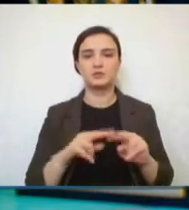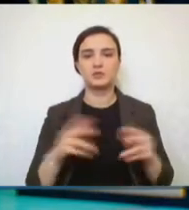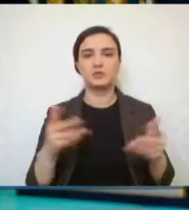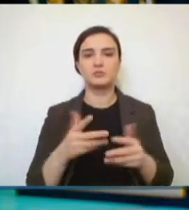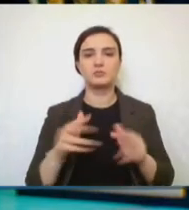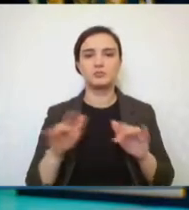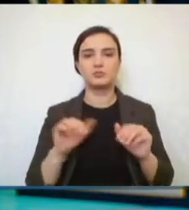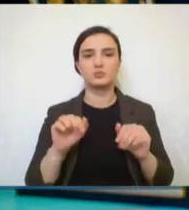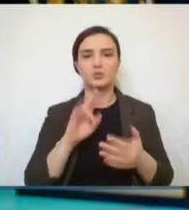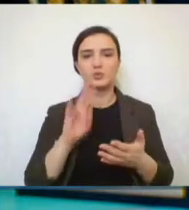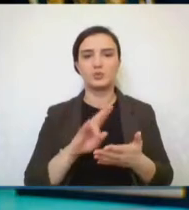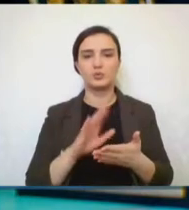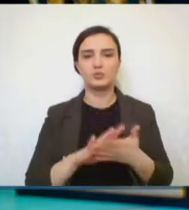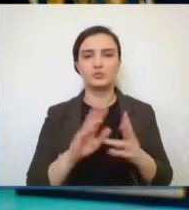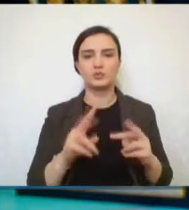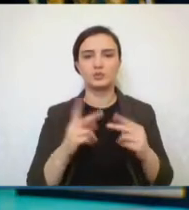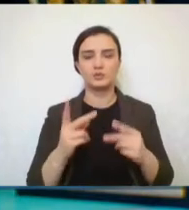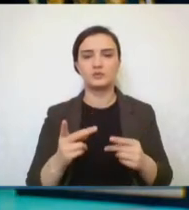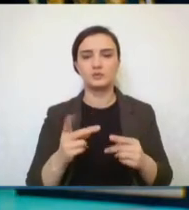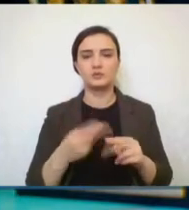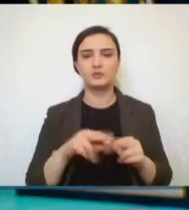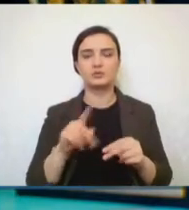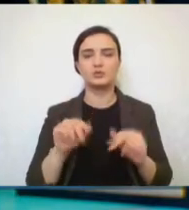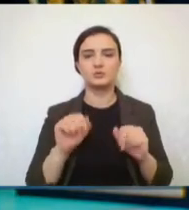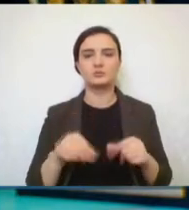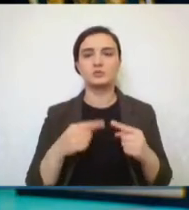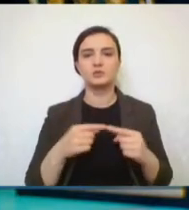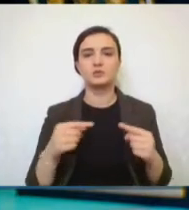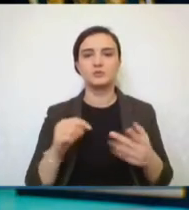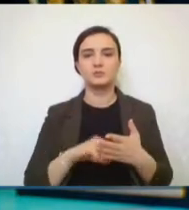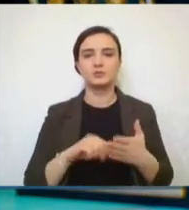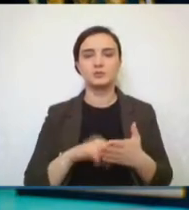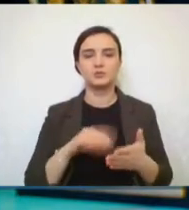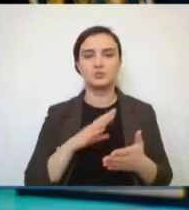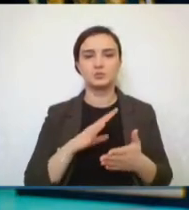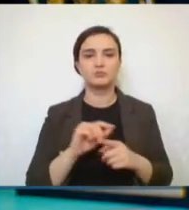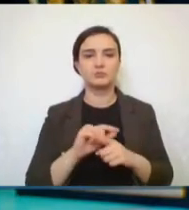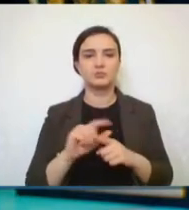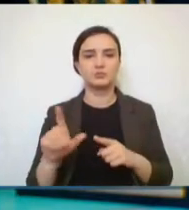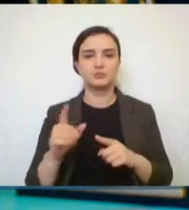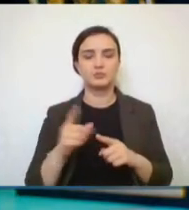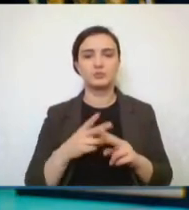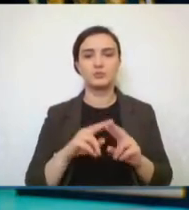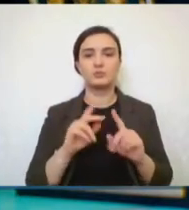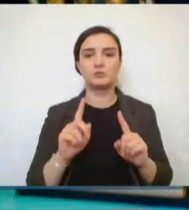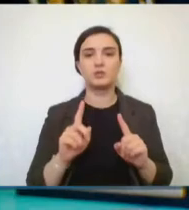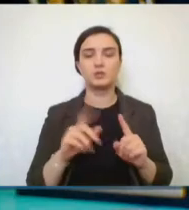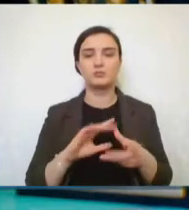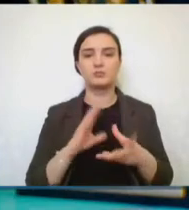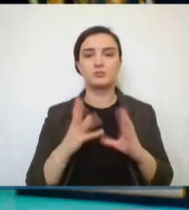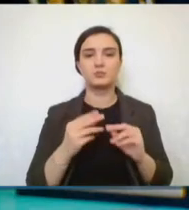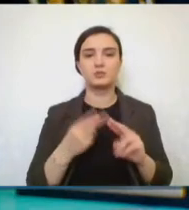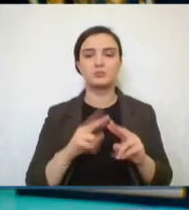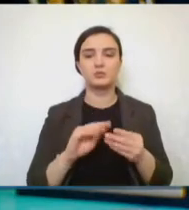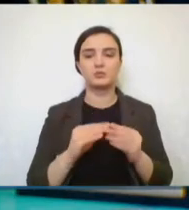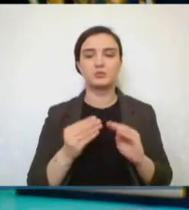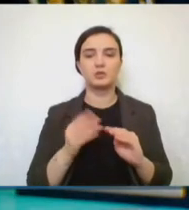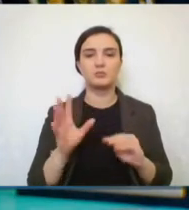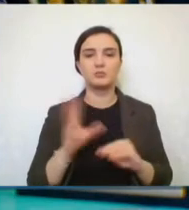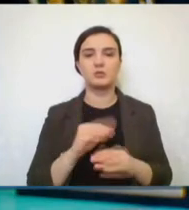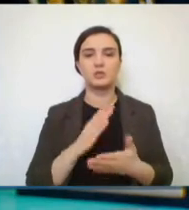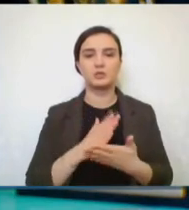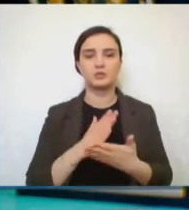პროცესში გადავიდეს, ის შეიძლება სხვადასხვა მიზეზით იყოს გამოწვეული, მაგრამ უშუალოდ ეს პრობლემა არის